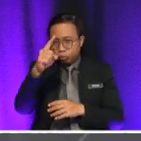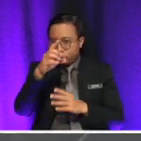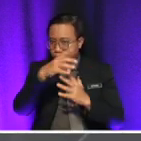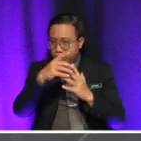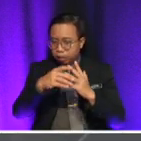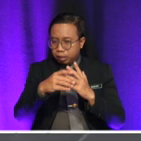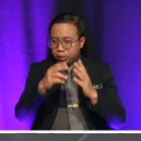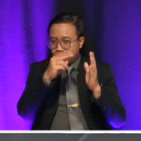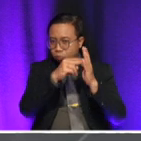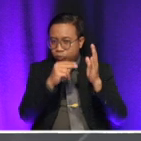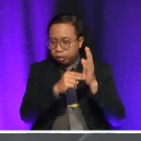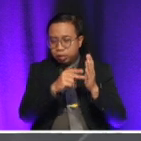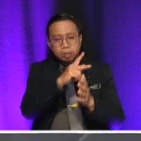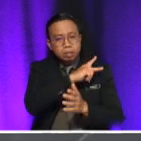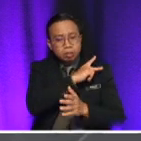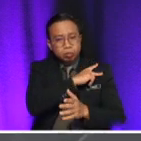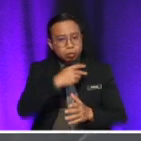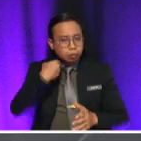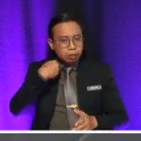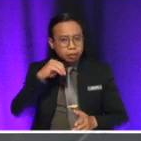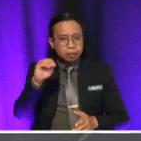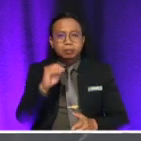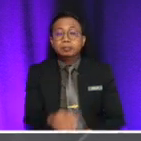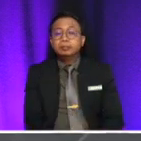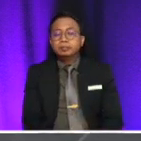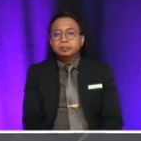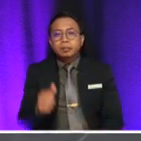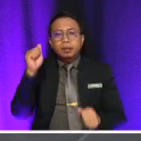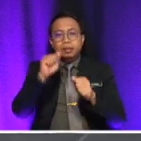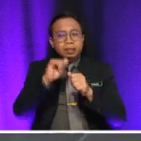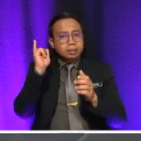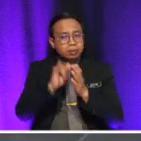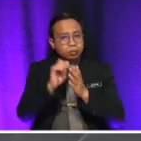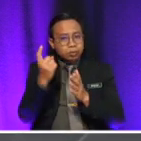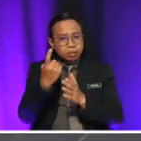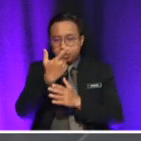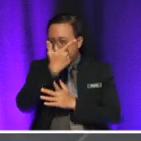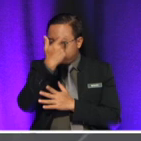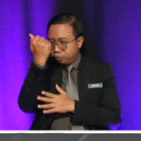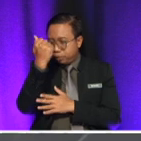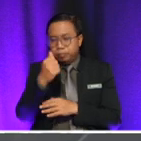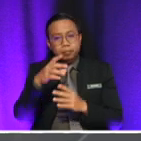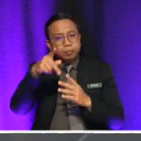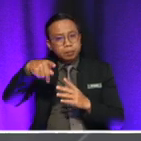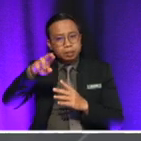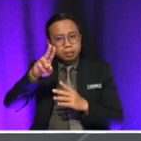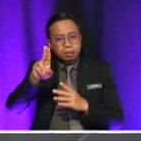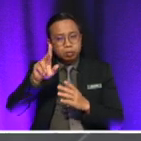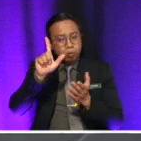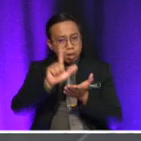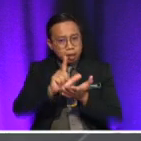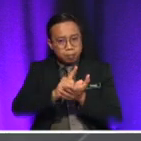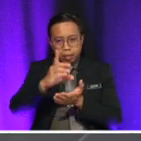mimpi mereka mengundi pemimpin ingat itu saja sebab itu dikatakan peliharanya adalah lambang